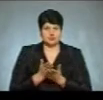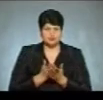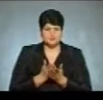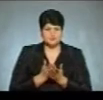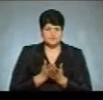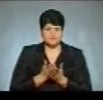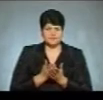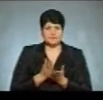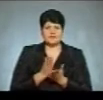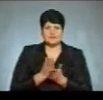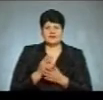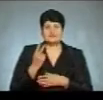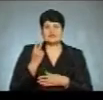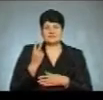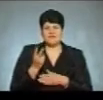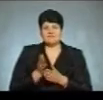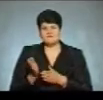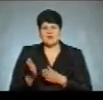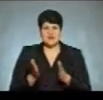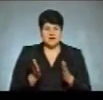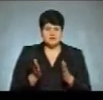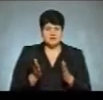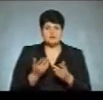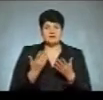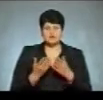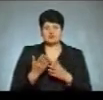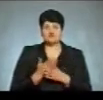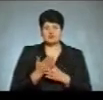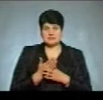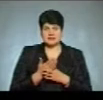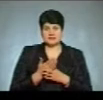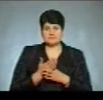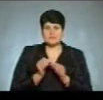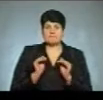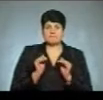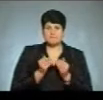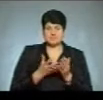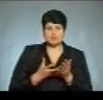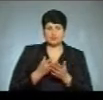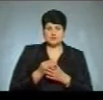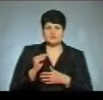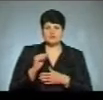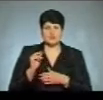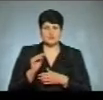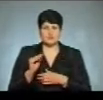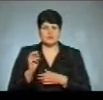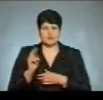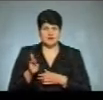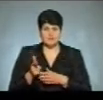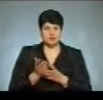тим, є два варіанти. Те, що якщо субсидія менша, ніж оплата за житлово-комунальні послуги,